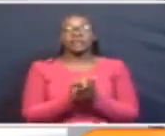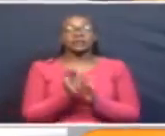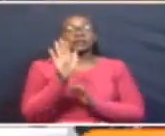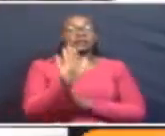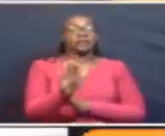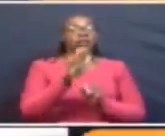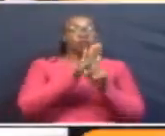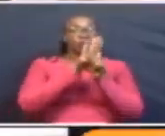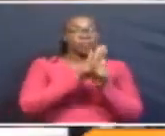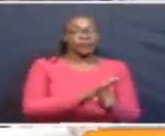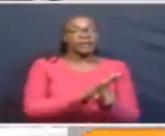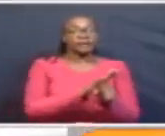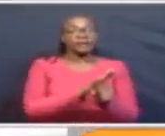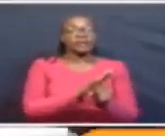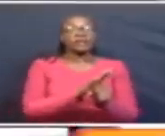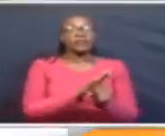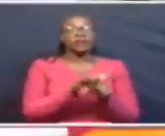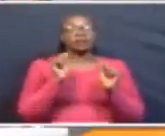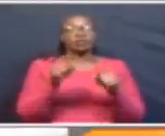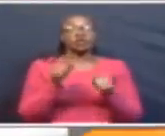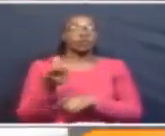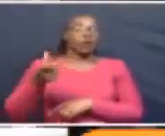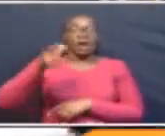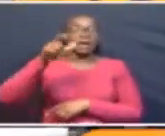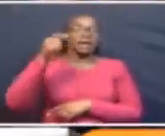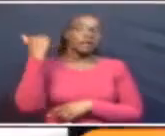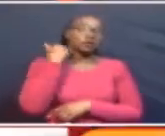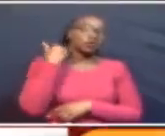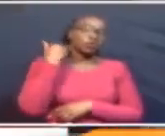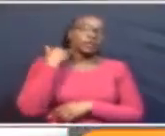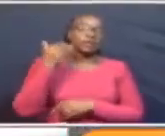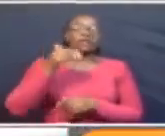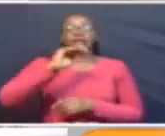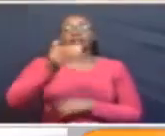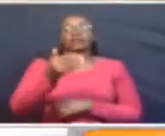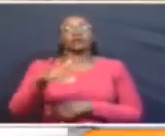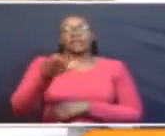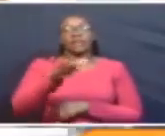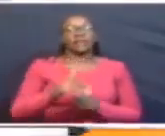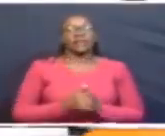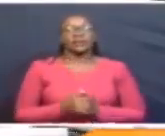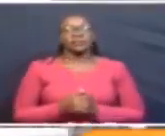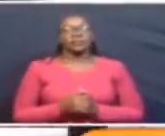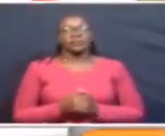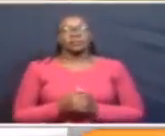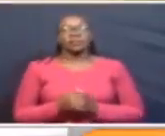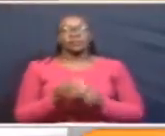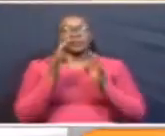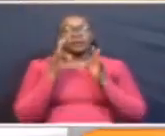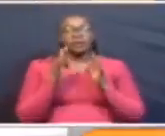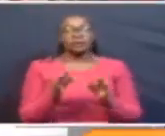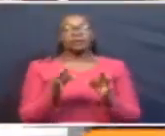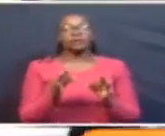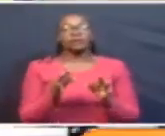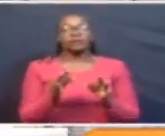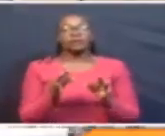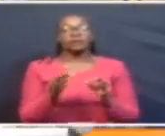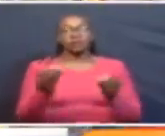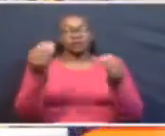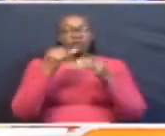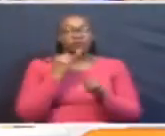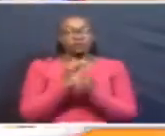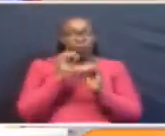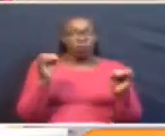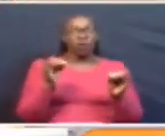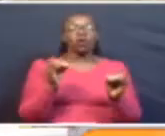kuhangaishwa kwao itapelekea ongezeko la visa vya uhalifu katikati mwa jiji. Ikifika wakati wa kazi amutupei kazi,